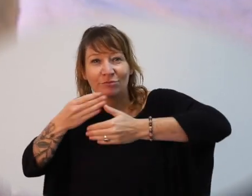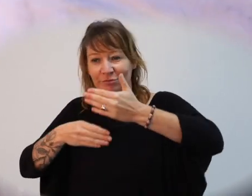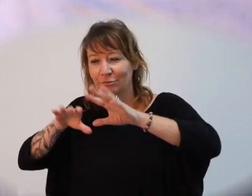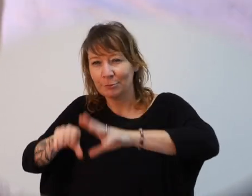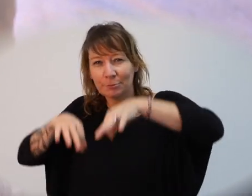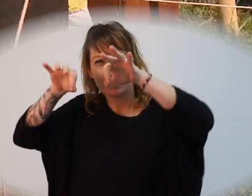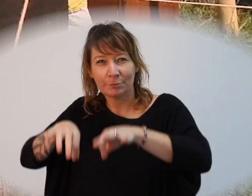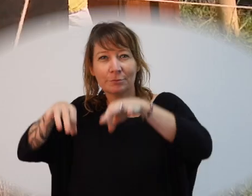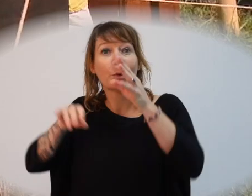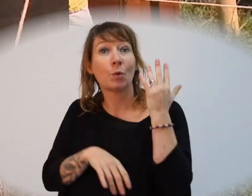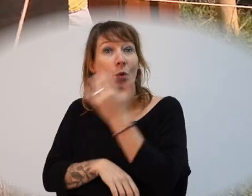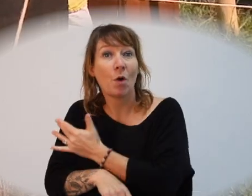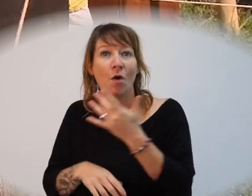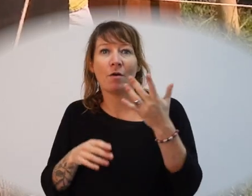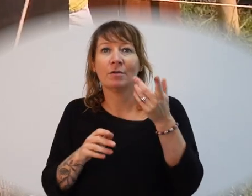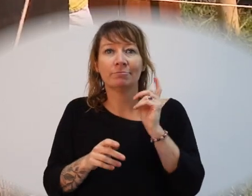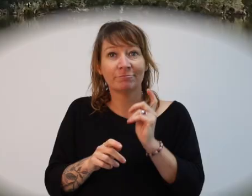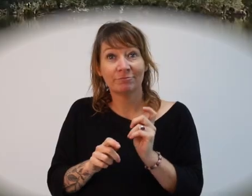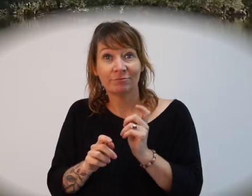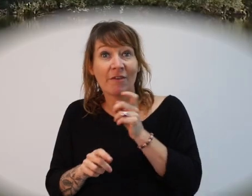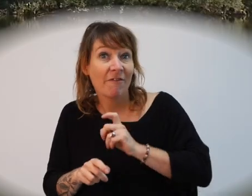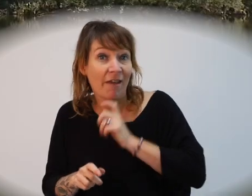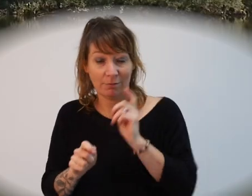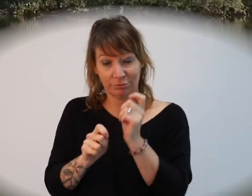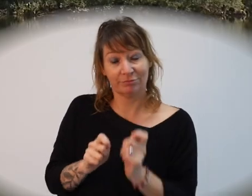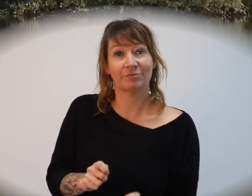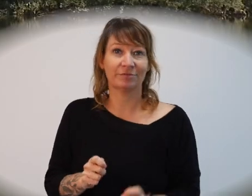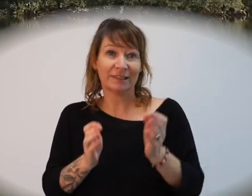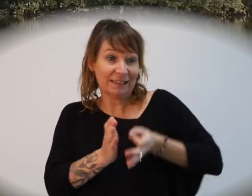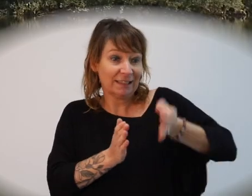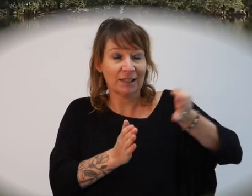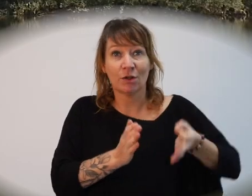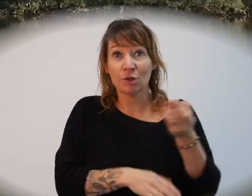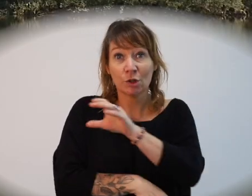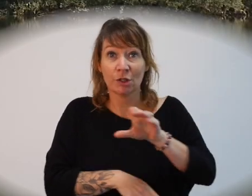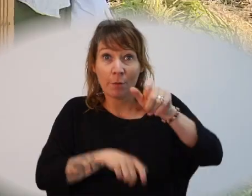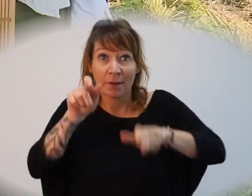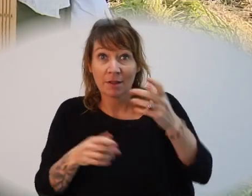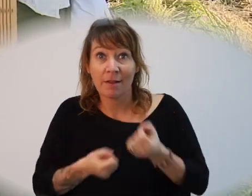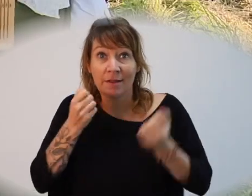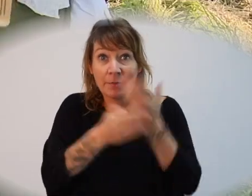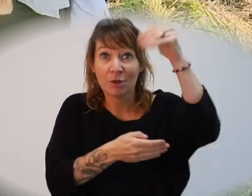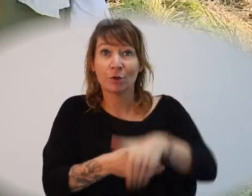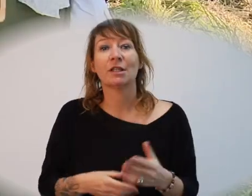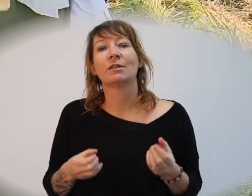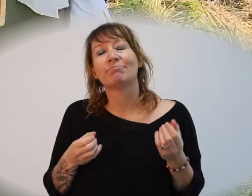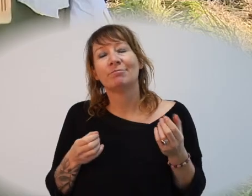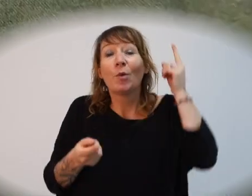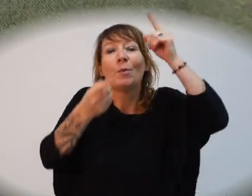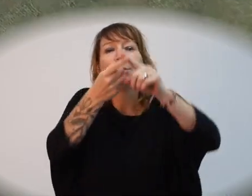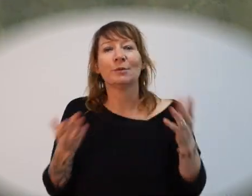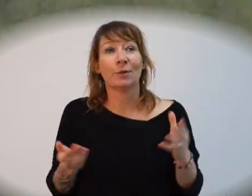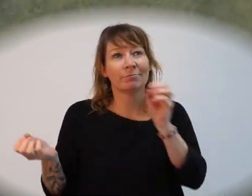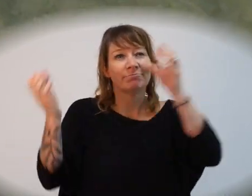ou tisserandes, ils sont plus de 100 personnes à faire vivre le village médiéval. Le but, démystifier cette image sombre et austère